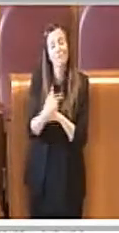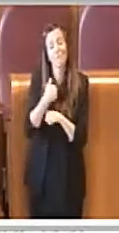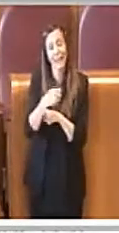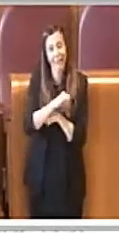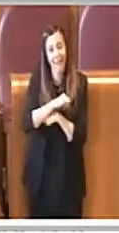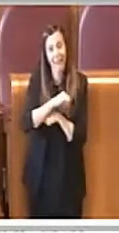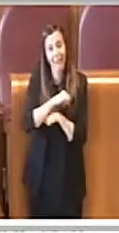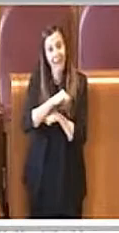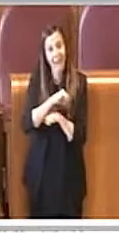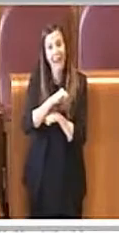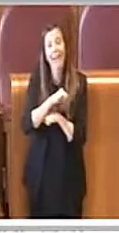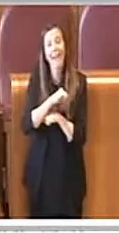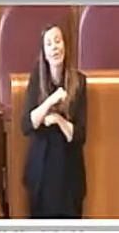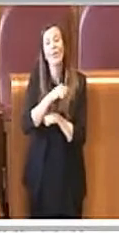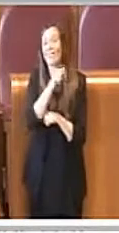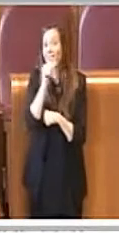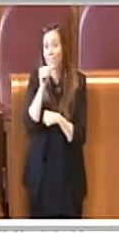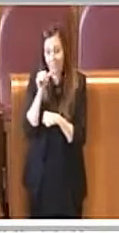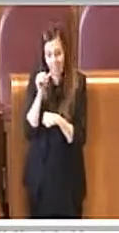siano opportune